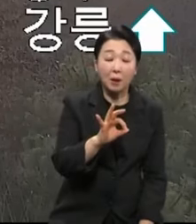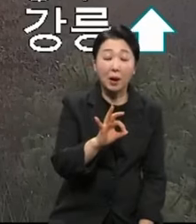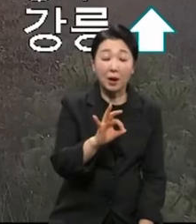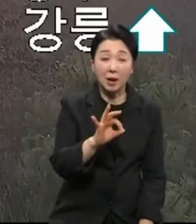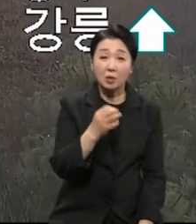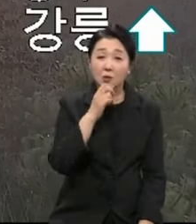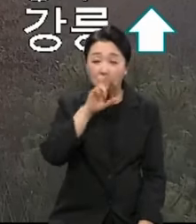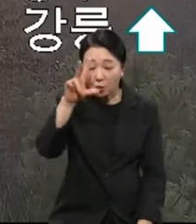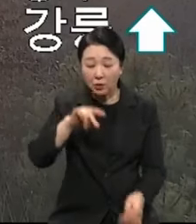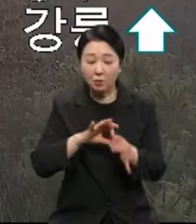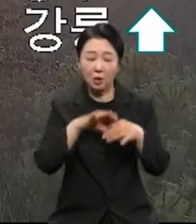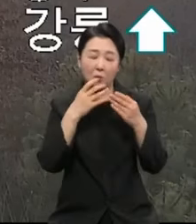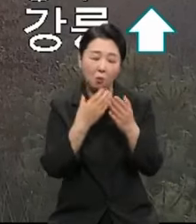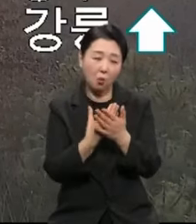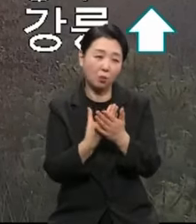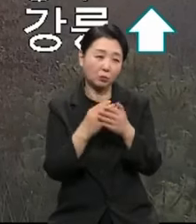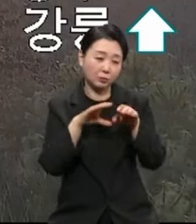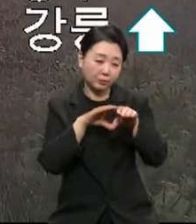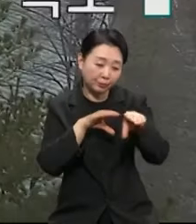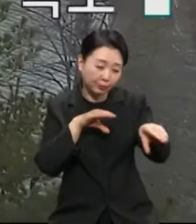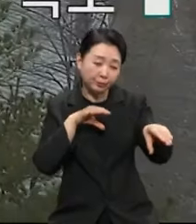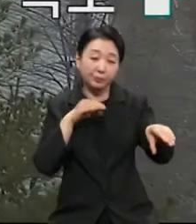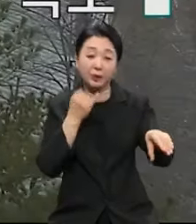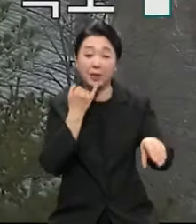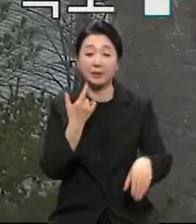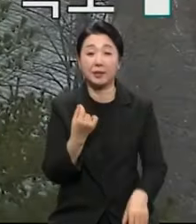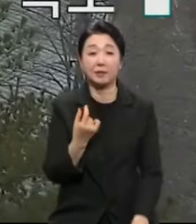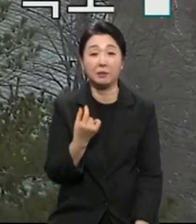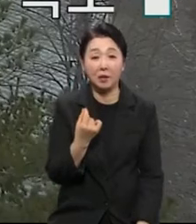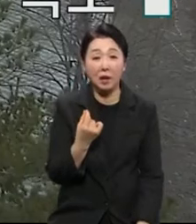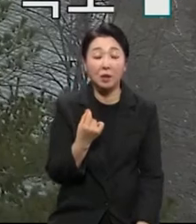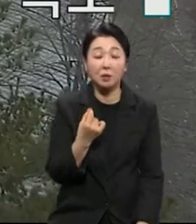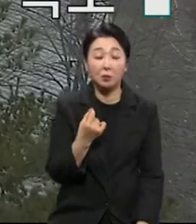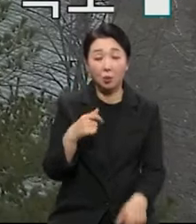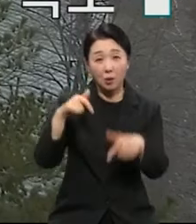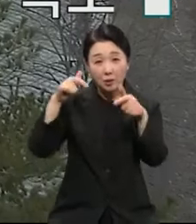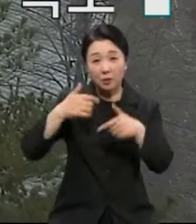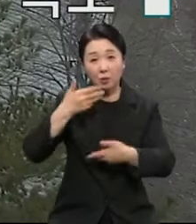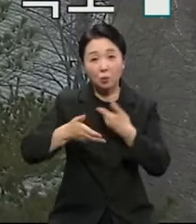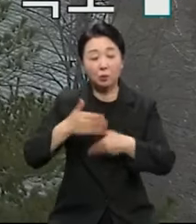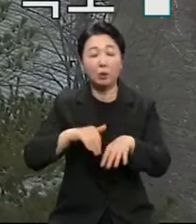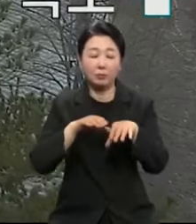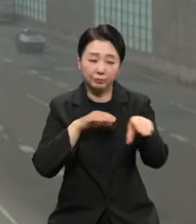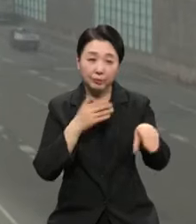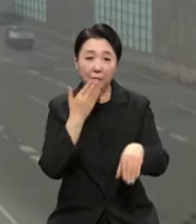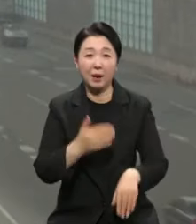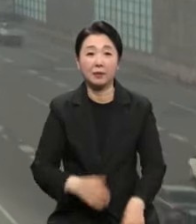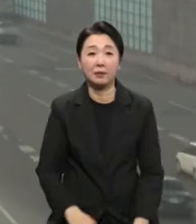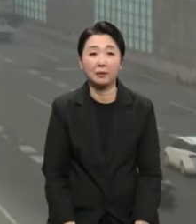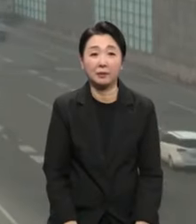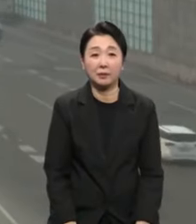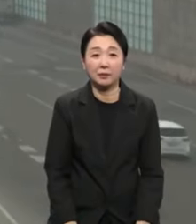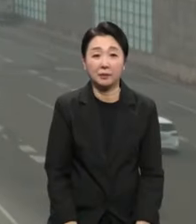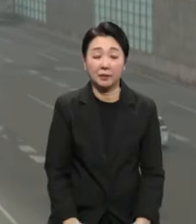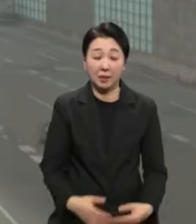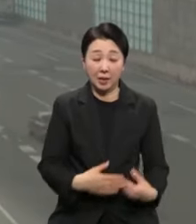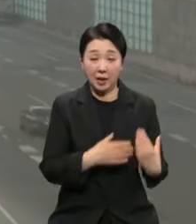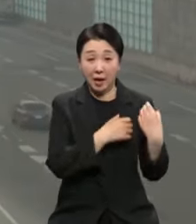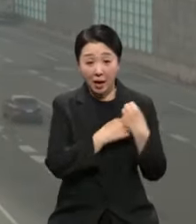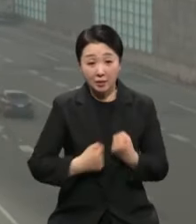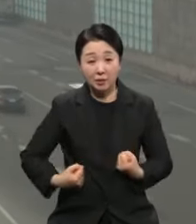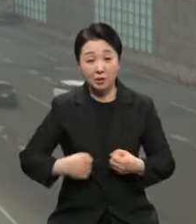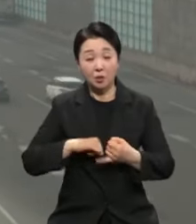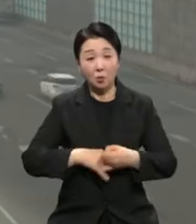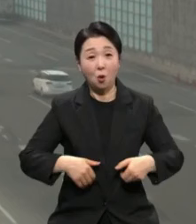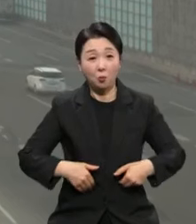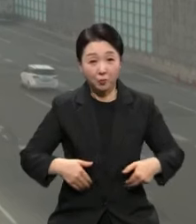포함해서 전구간 수월합니다 서양 고속도로도 제속도 충분히 내면서 달리고 있습니다 안전대 착용 잊지 마시고요